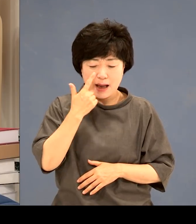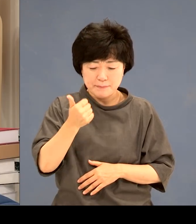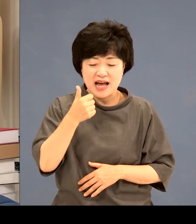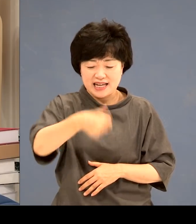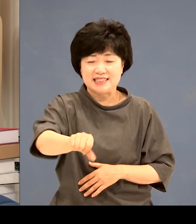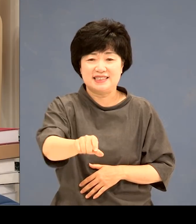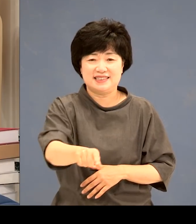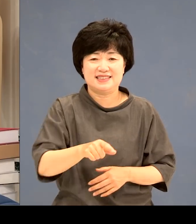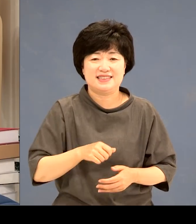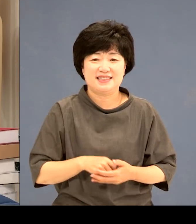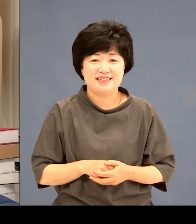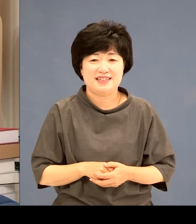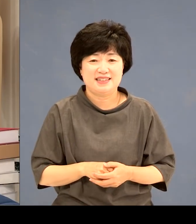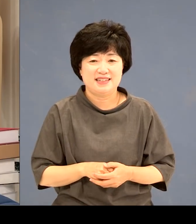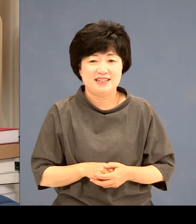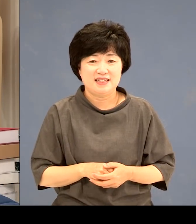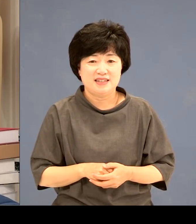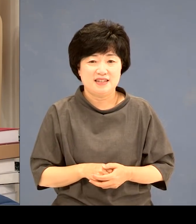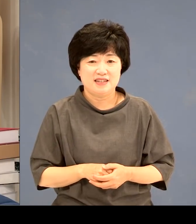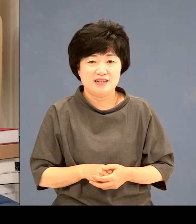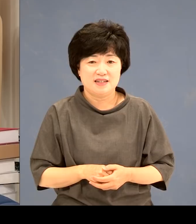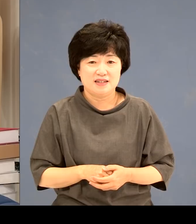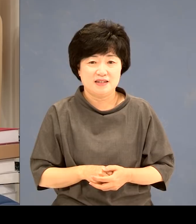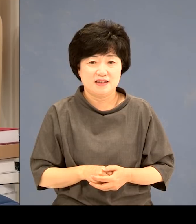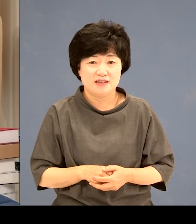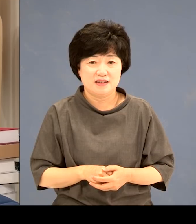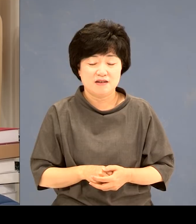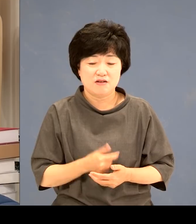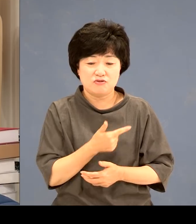아들이야. 그래서